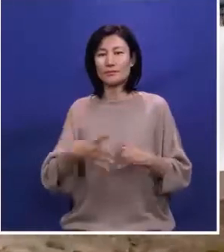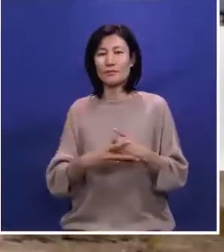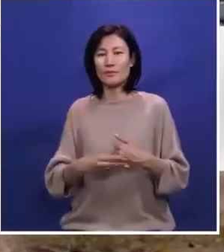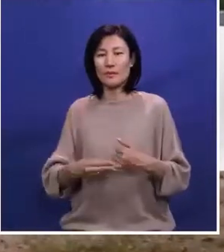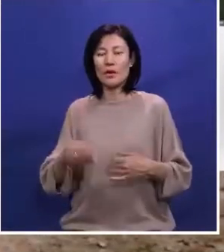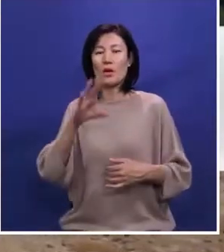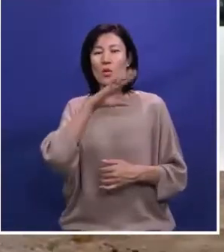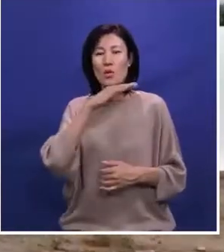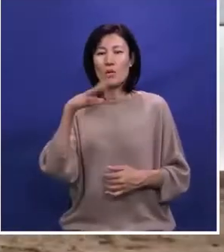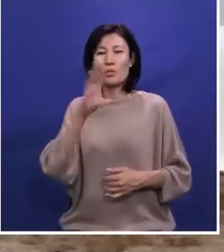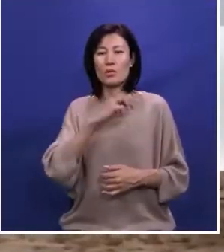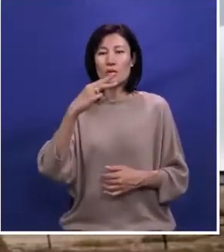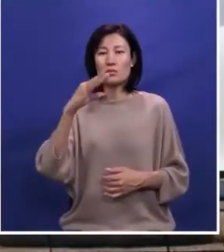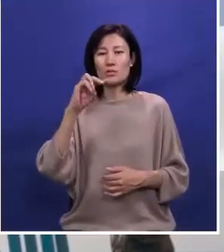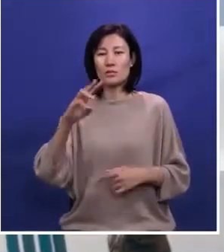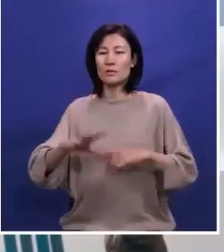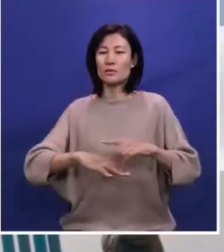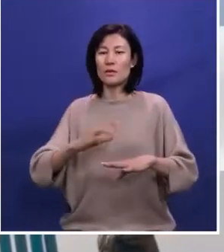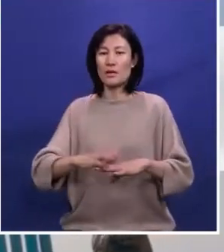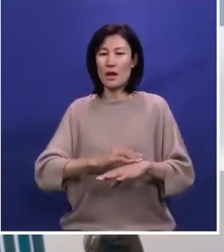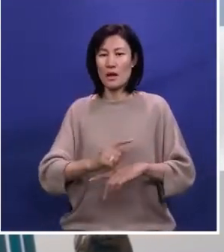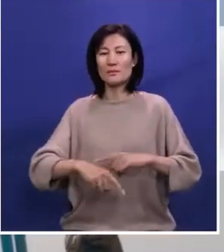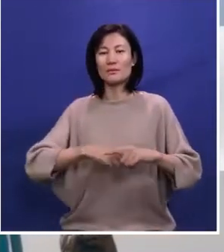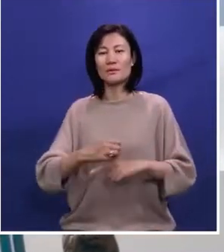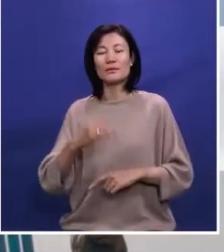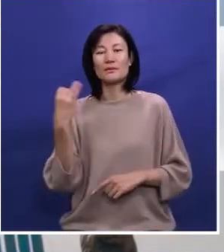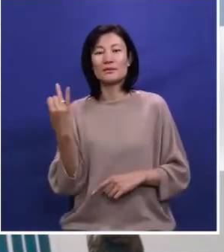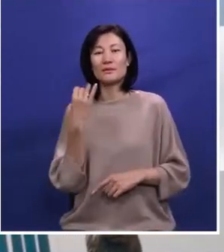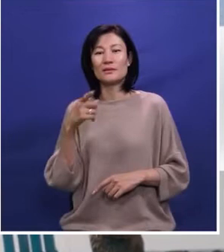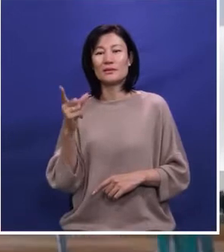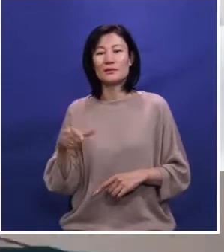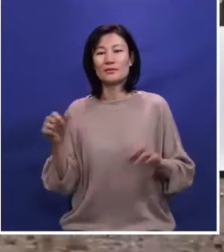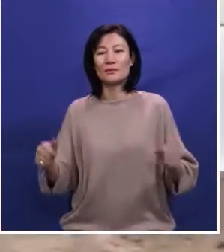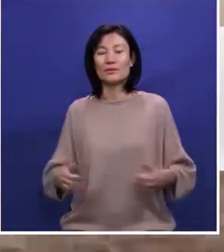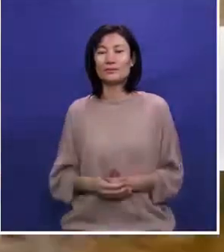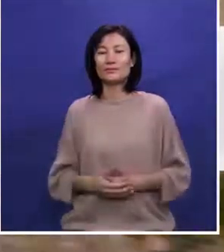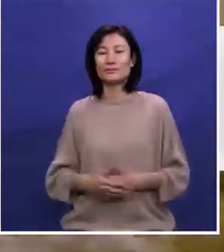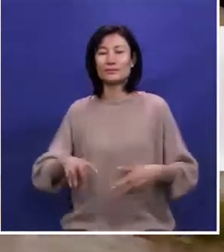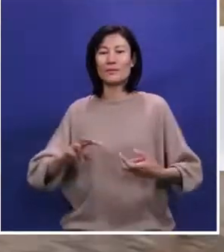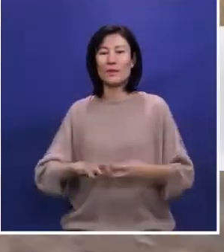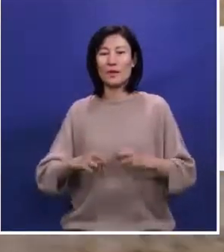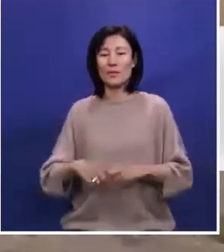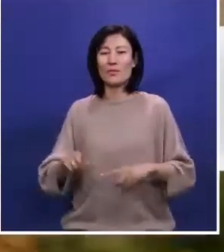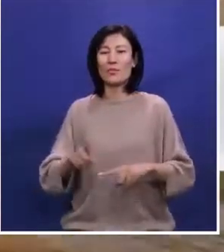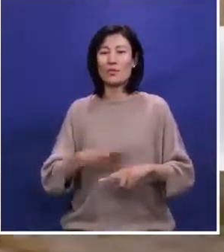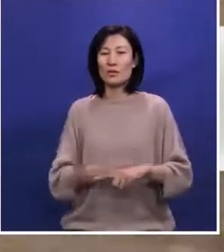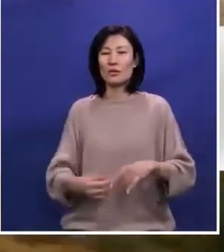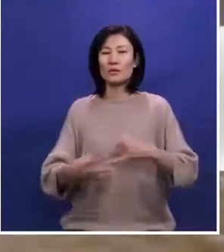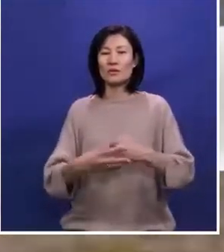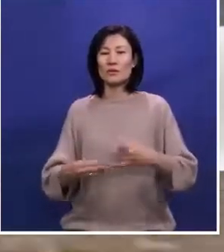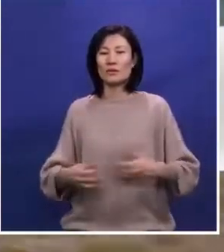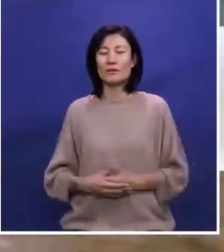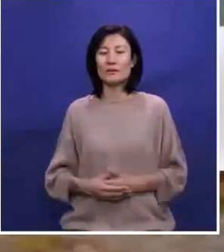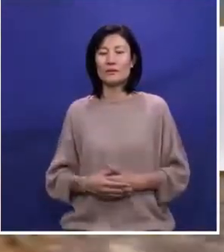көп болғандықтан туризмді жақсылап дамытса, қызықпайтын жұрт қалмас еді. Мәселен, бұл аймақтың әр